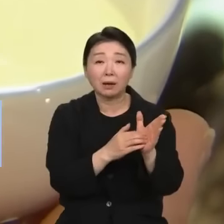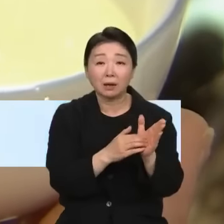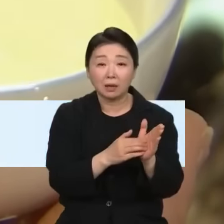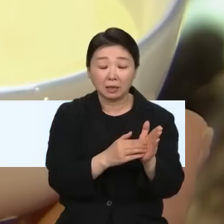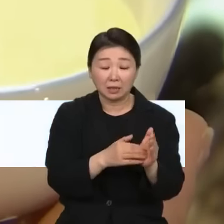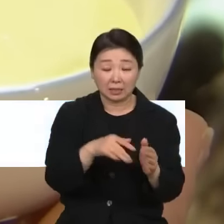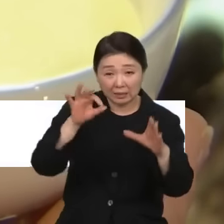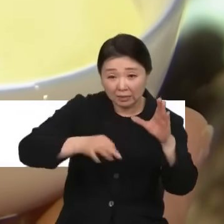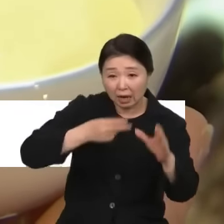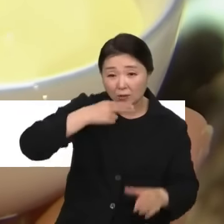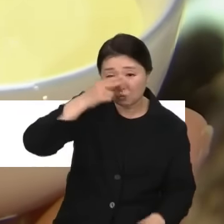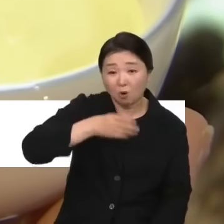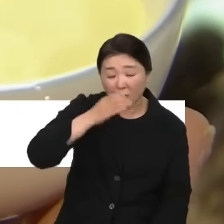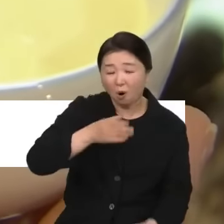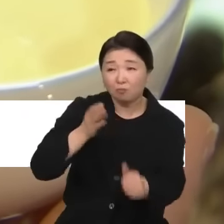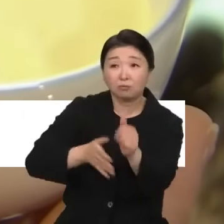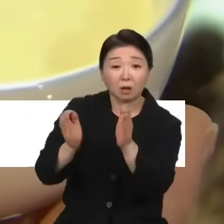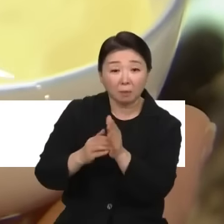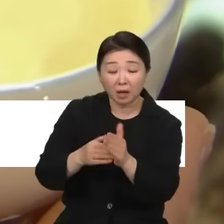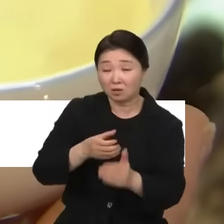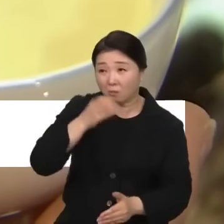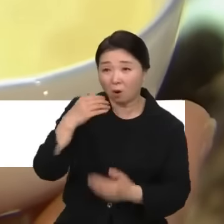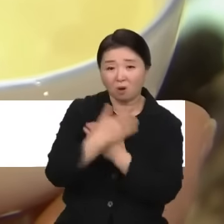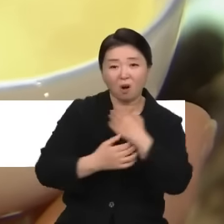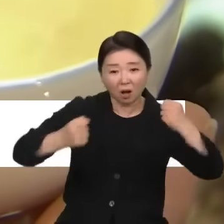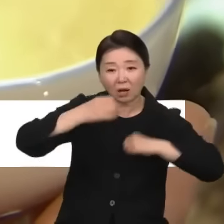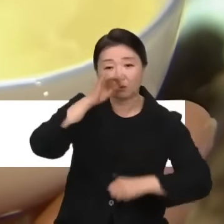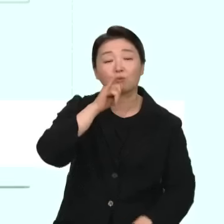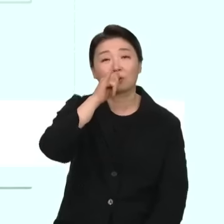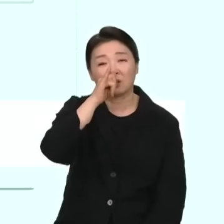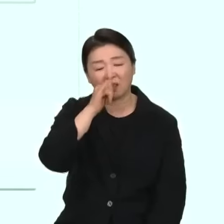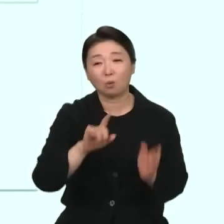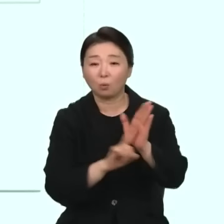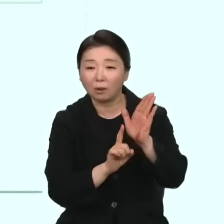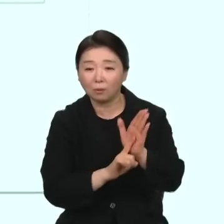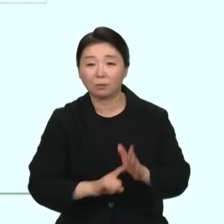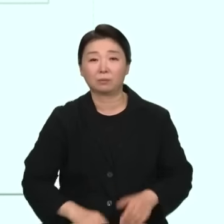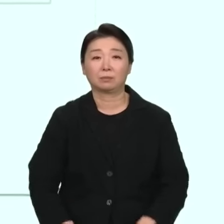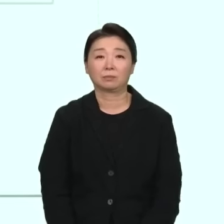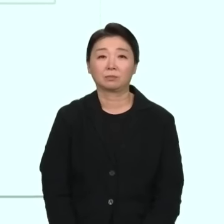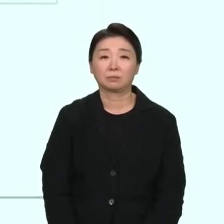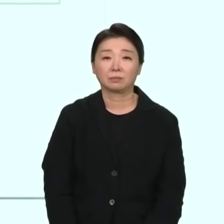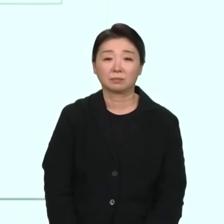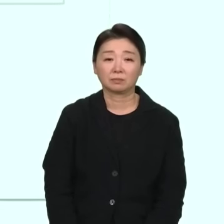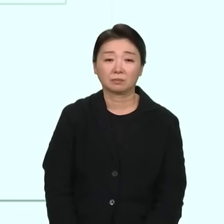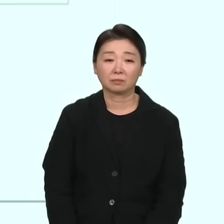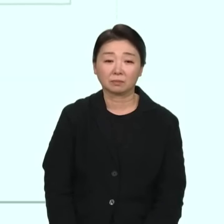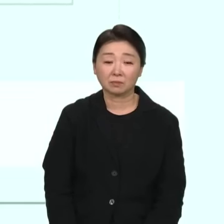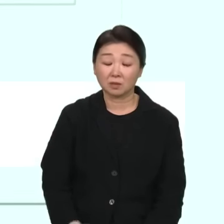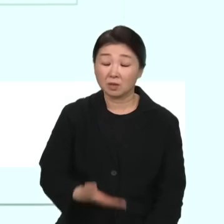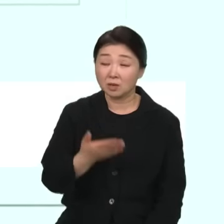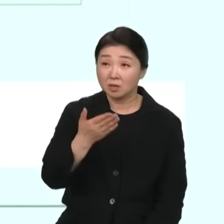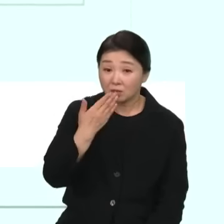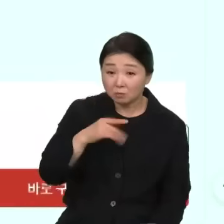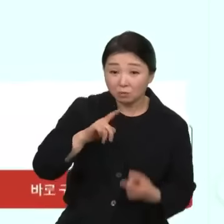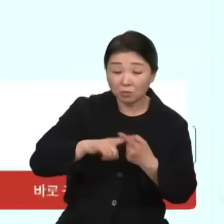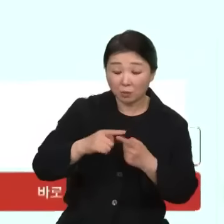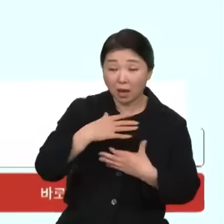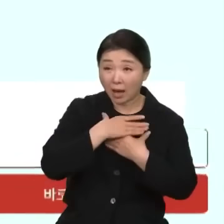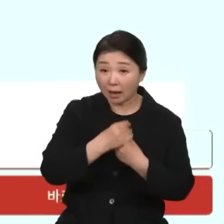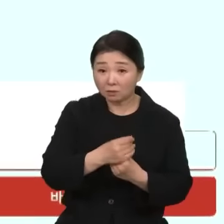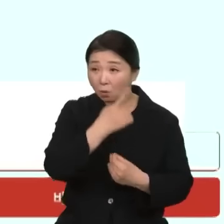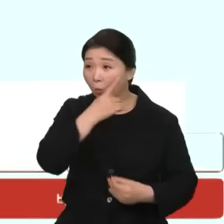먹기를 권장하고 또 이를 섭취하면 건강에 도움을 줄 수 있다고 광고한 곳들입니다. 그 식품으로서의 안전성이